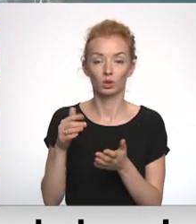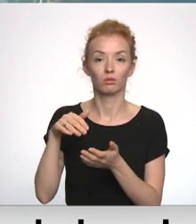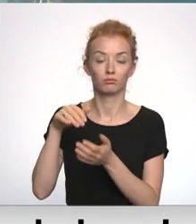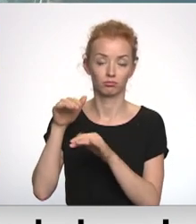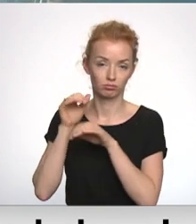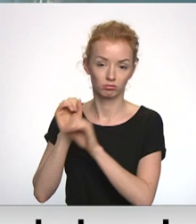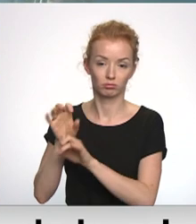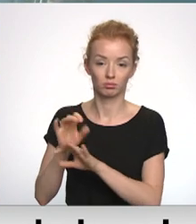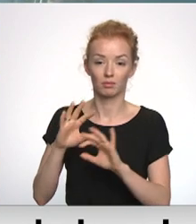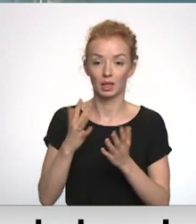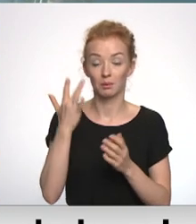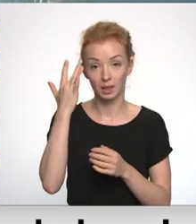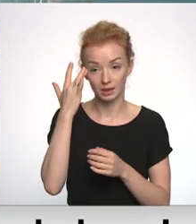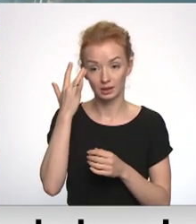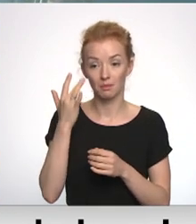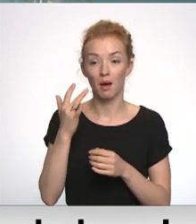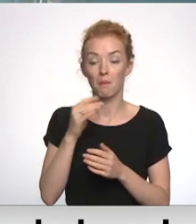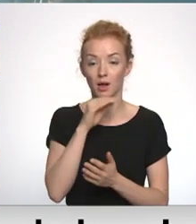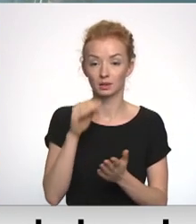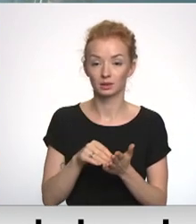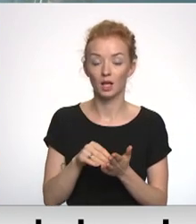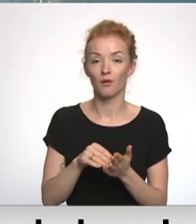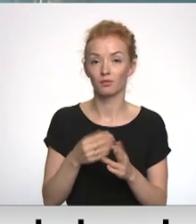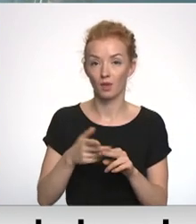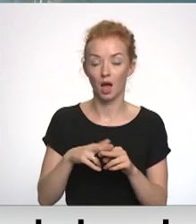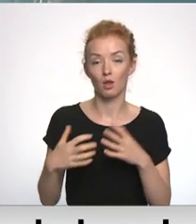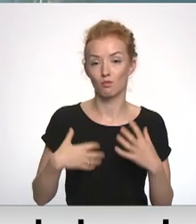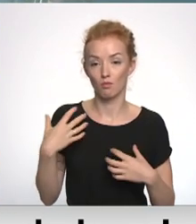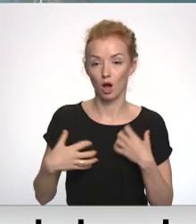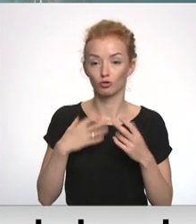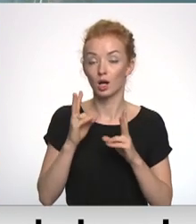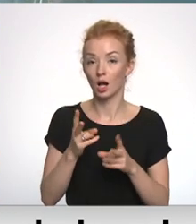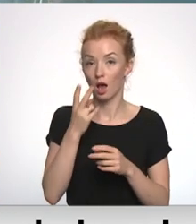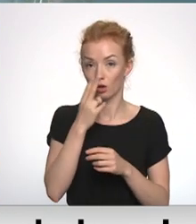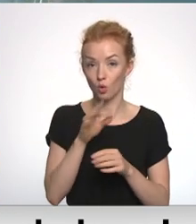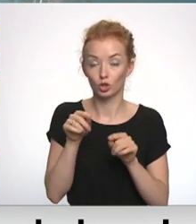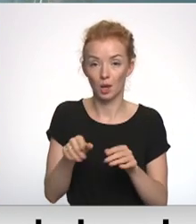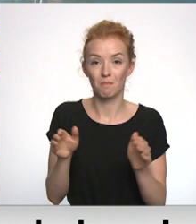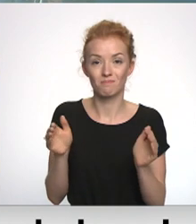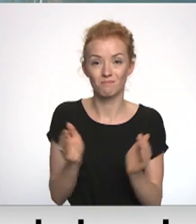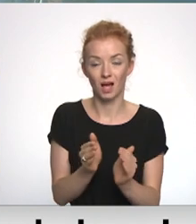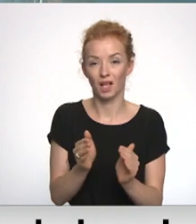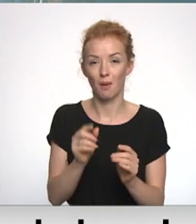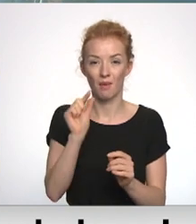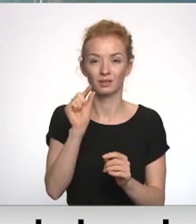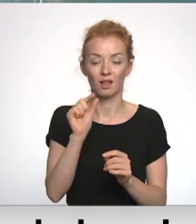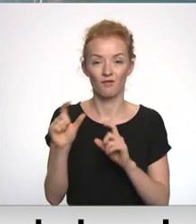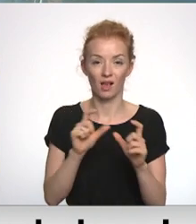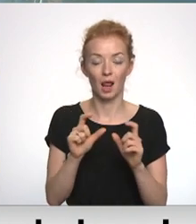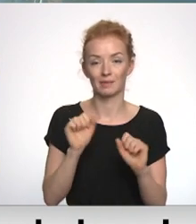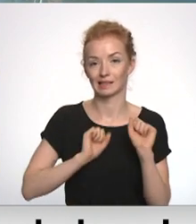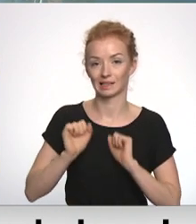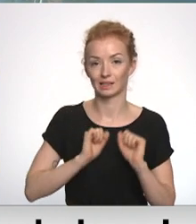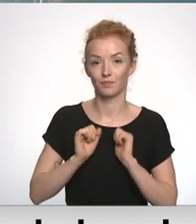pakaļ. Bet principā jā, pastāv arī tāda baža, ka daļa no šiem mazajiem sabotē, tā kā šeit arī vēl būs